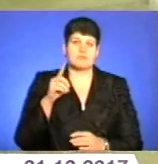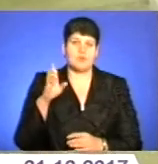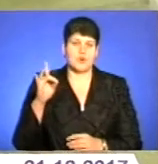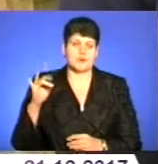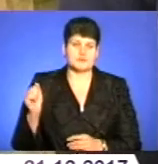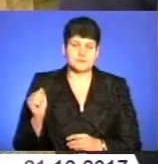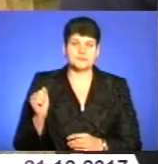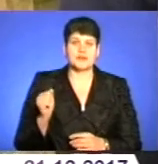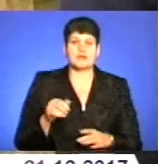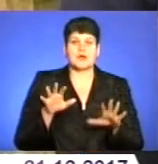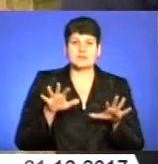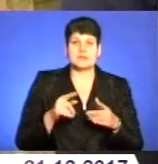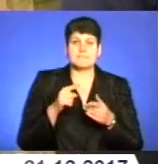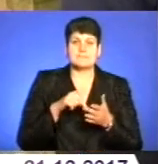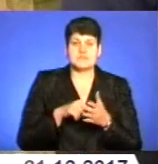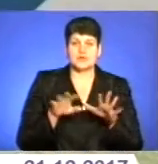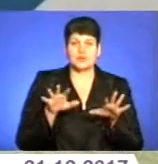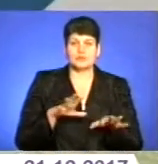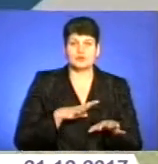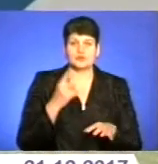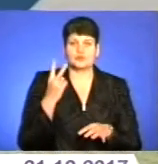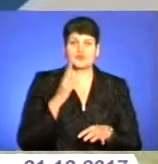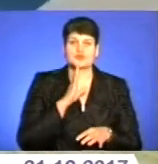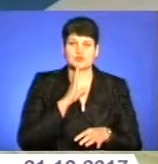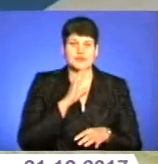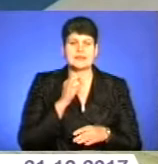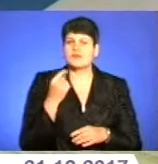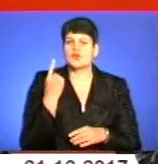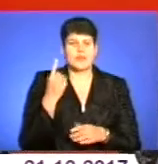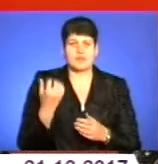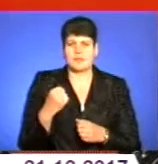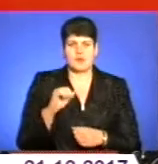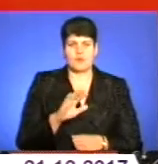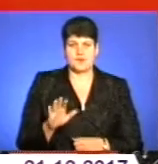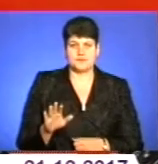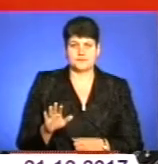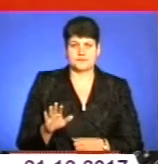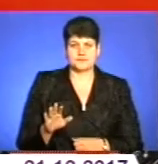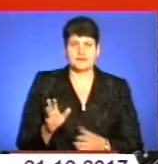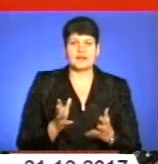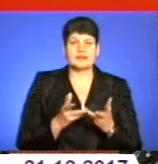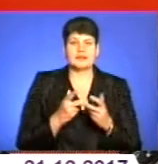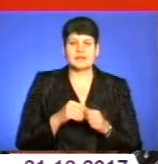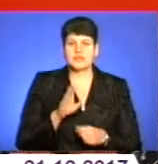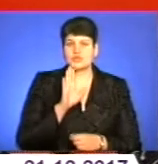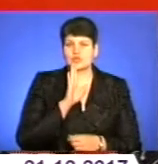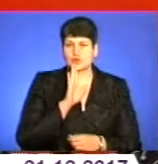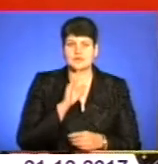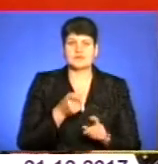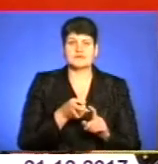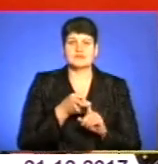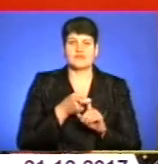На посади міських голів претендували лише двоє жінок. Жодна з них не перемогла. Кількість жінок в залежності від рівня